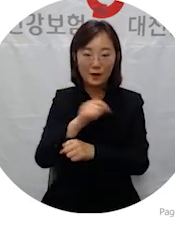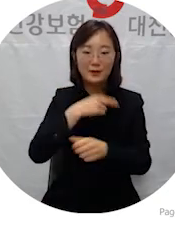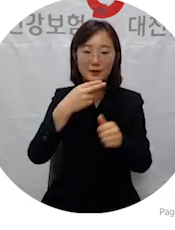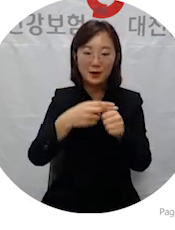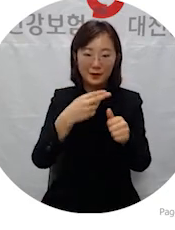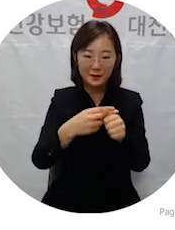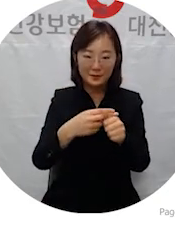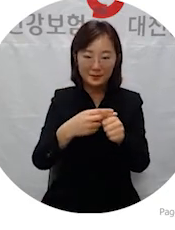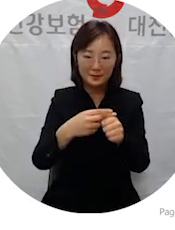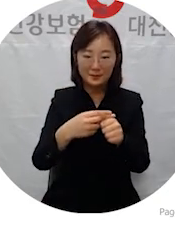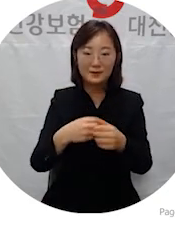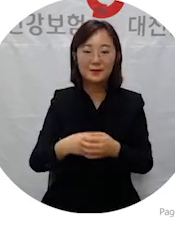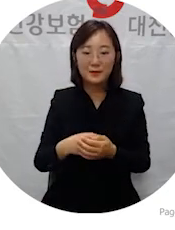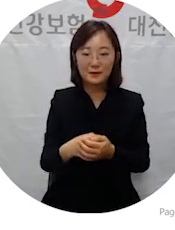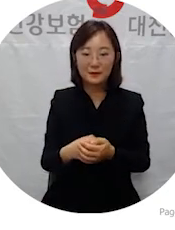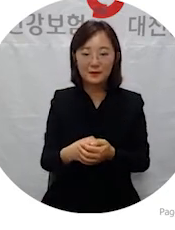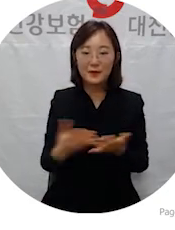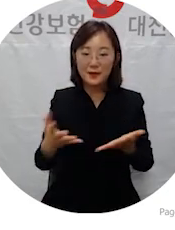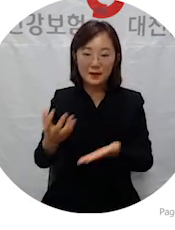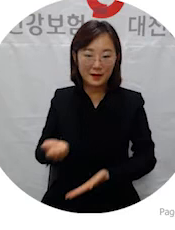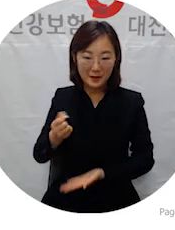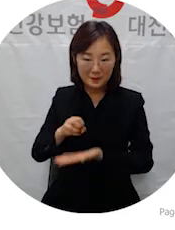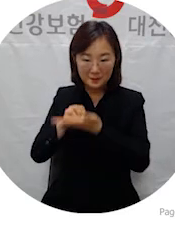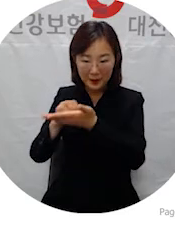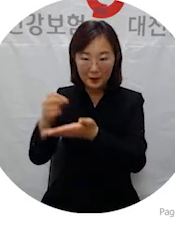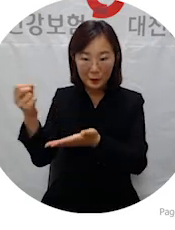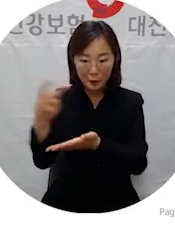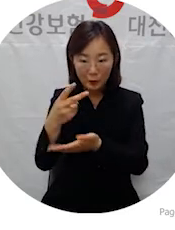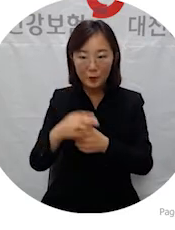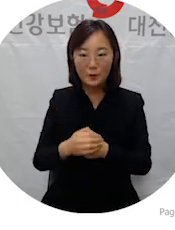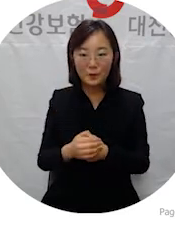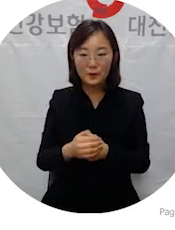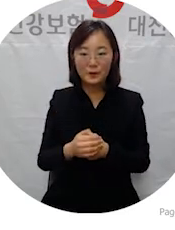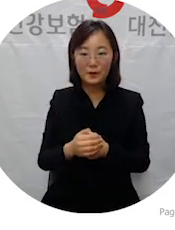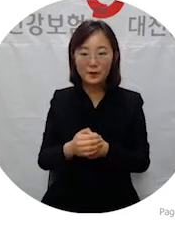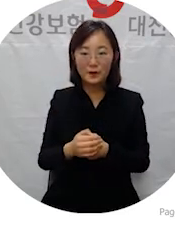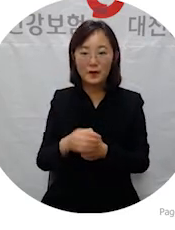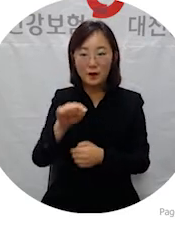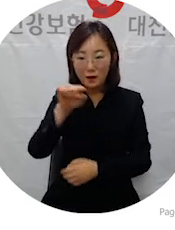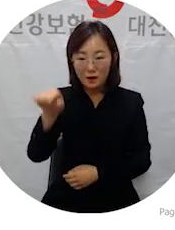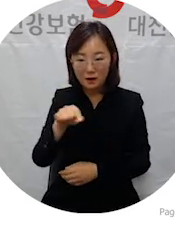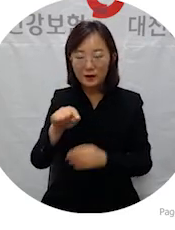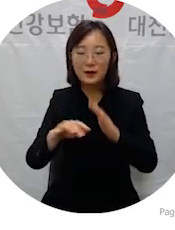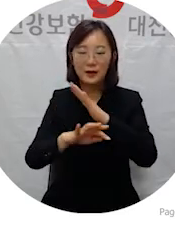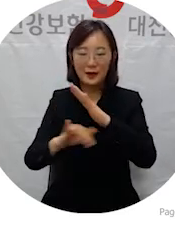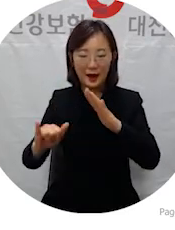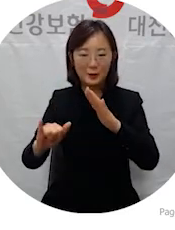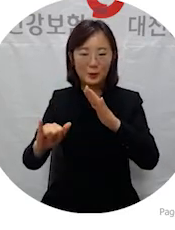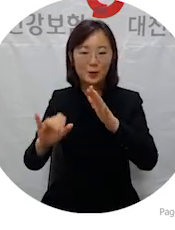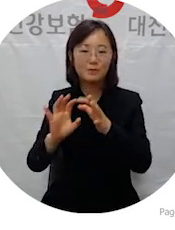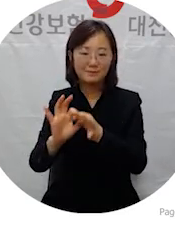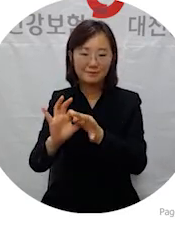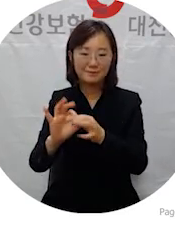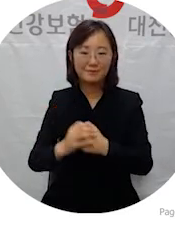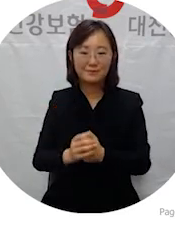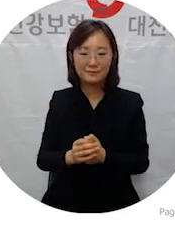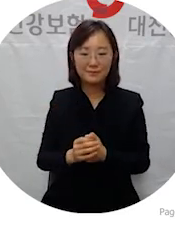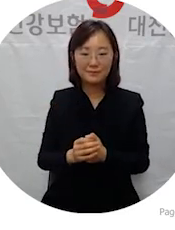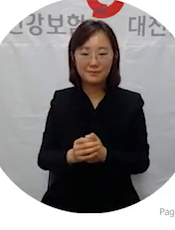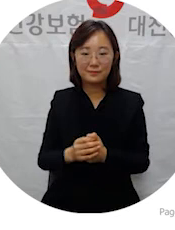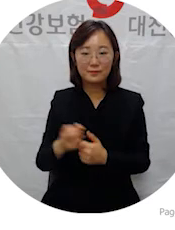및 교직원인 직장 가입자와 직장 가입자에 의하여 주로 생계를 유지하는 피부양자,